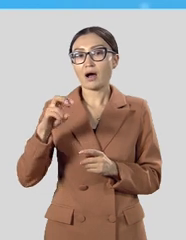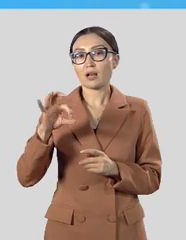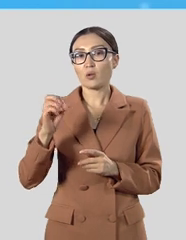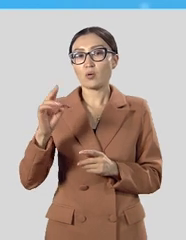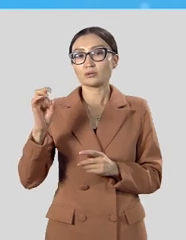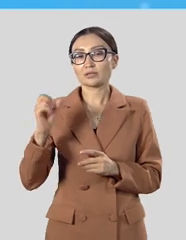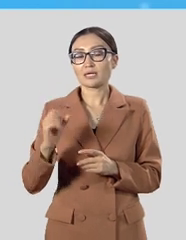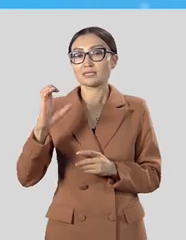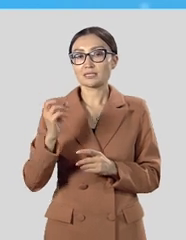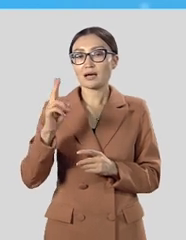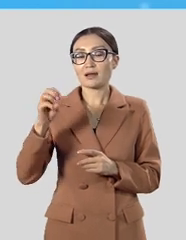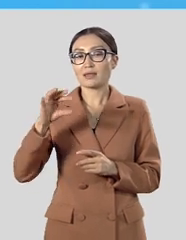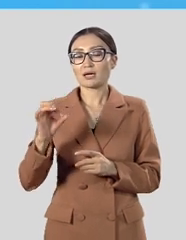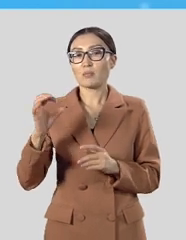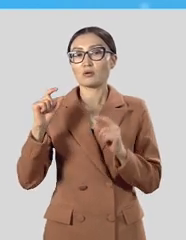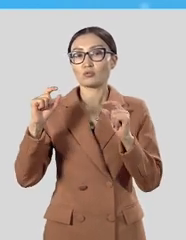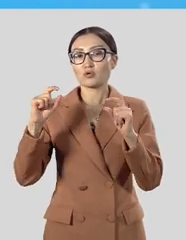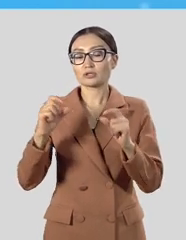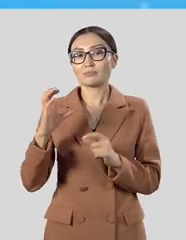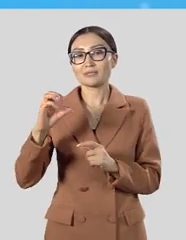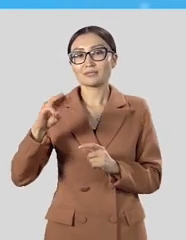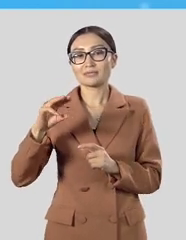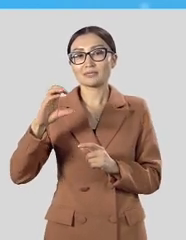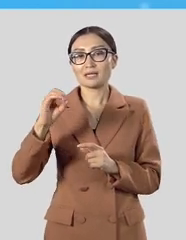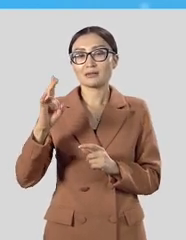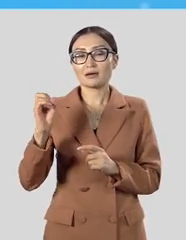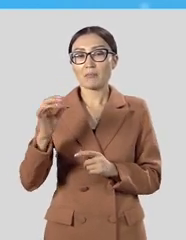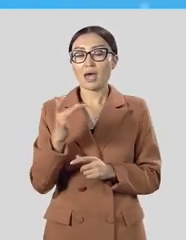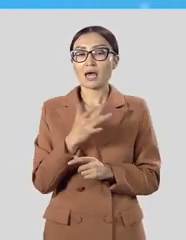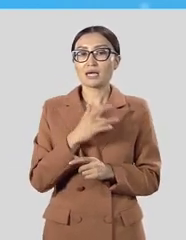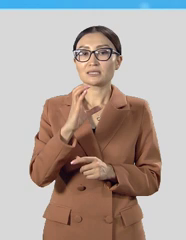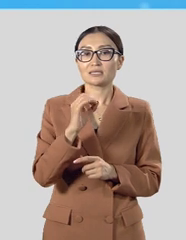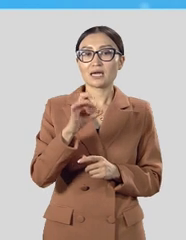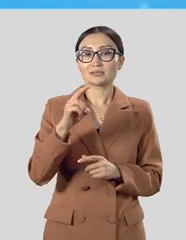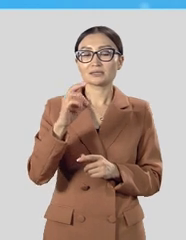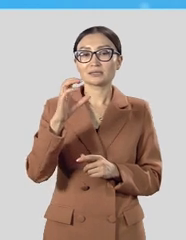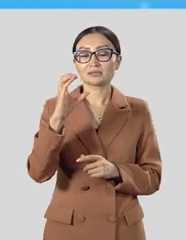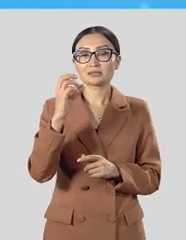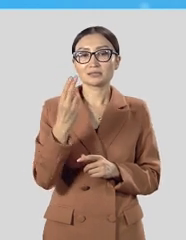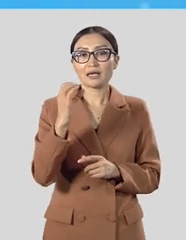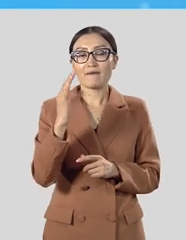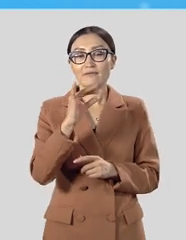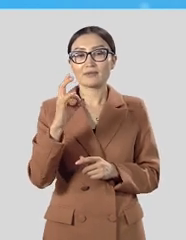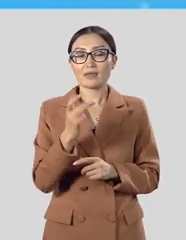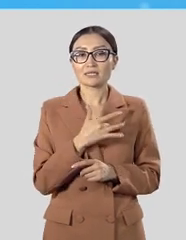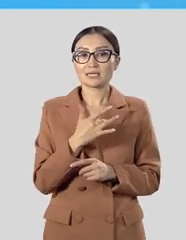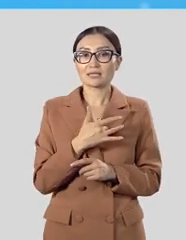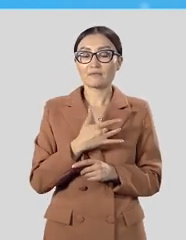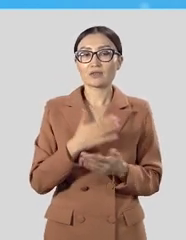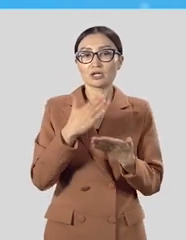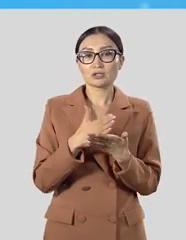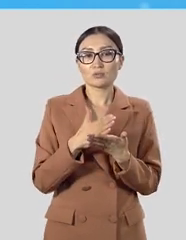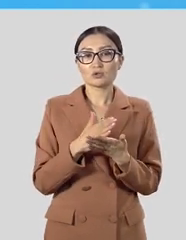клеток с толстыми стенками механической ткани. Сердцевина расположена в центре стебля слоем рыхлых клеток в